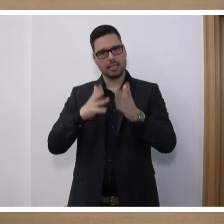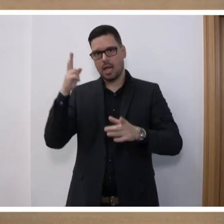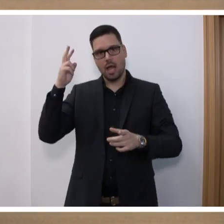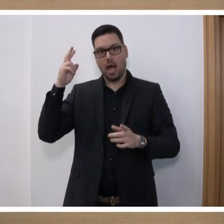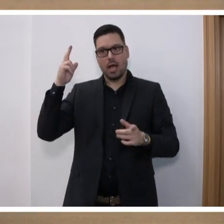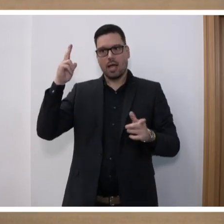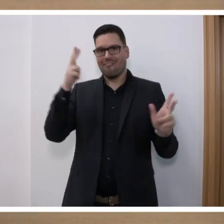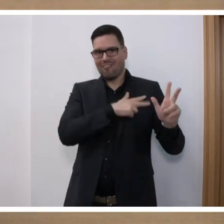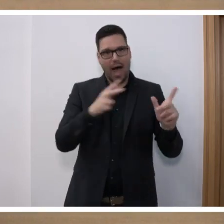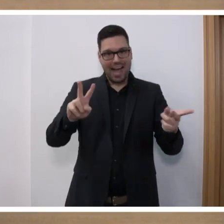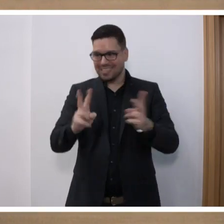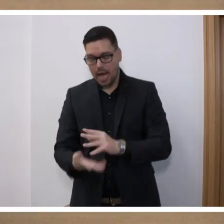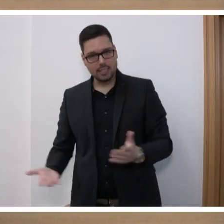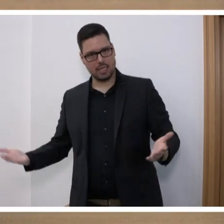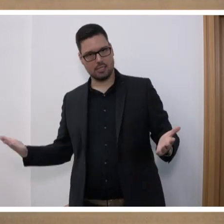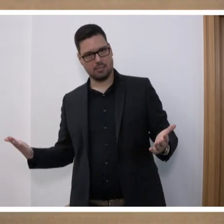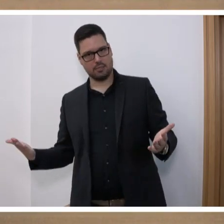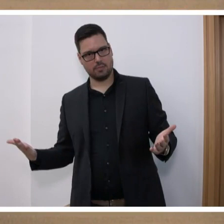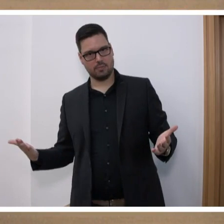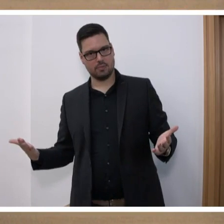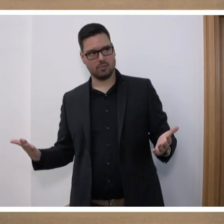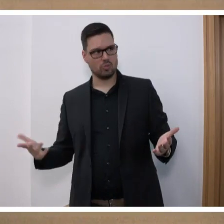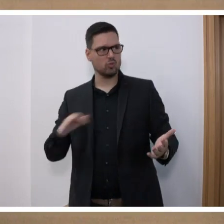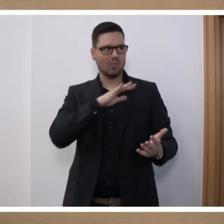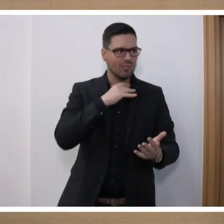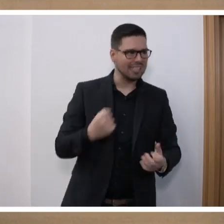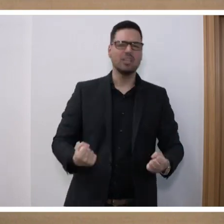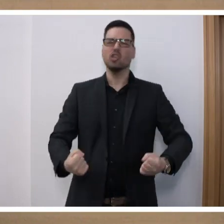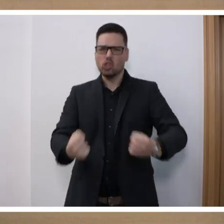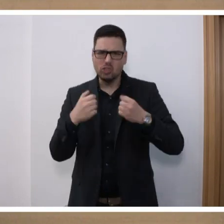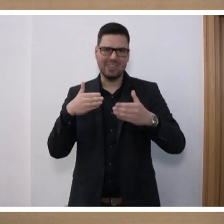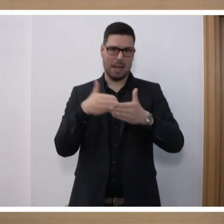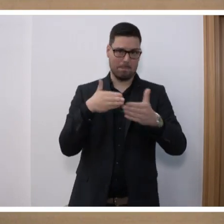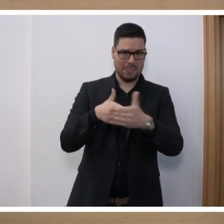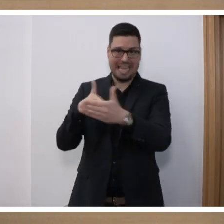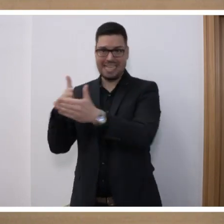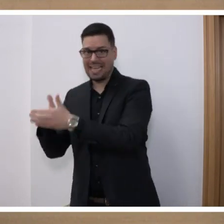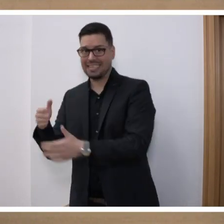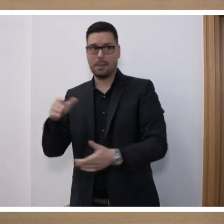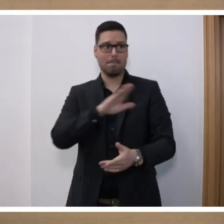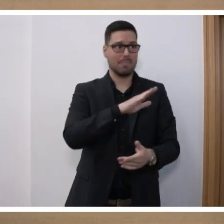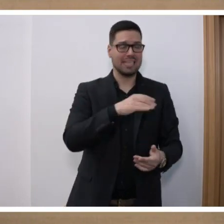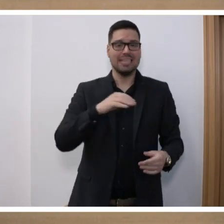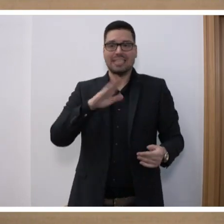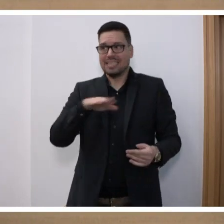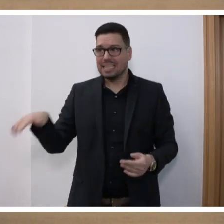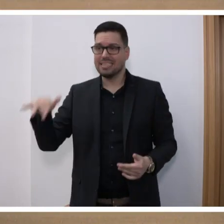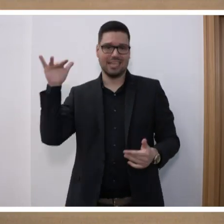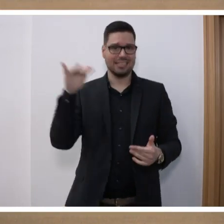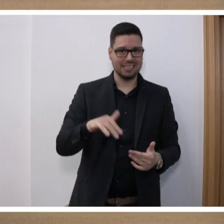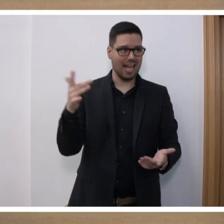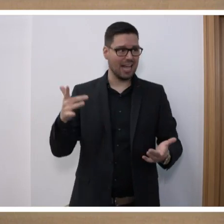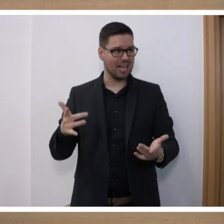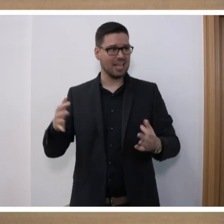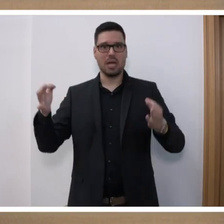ist einfach eine andere. Wir haben heute so viel schwerst- und mehrfach behinderte Kinder und Jugendliche nochmal, die einfach